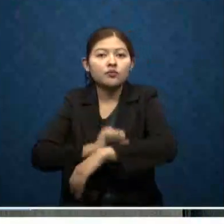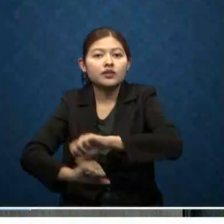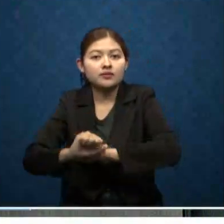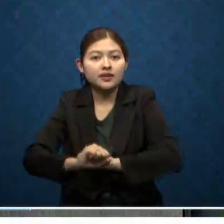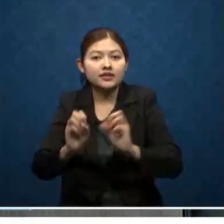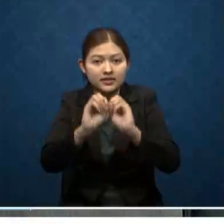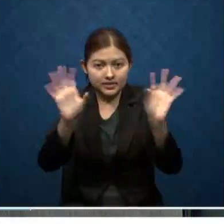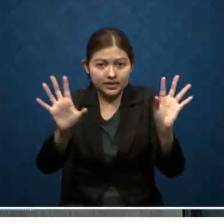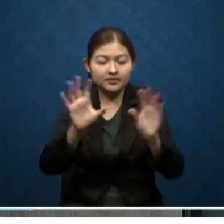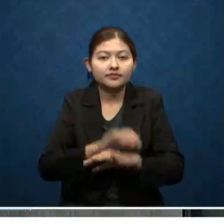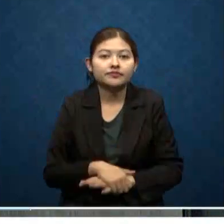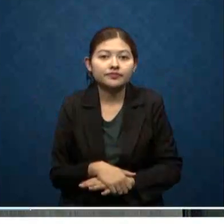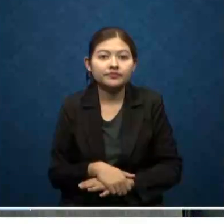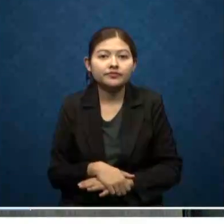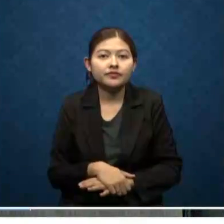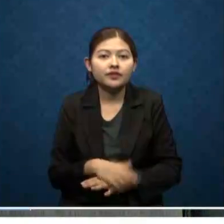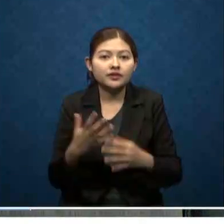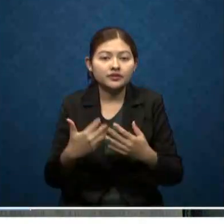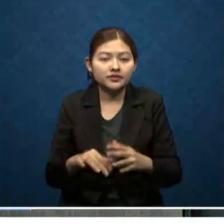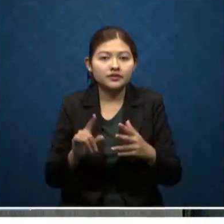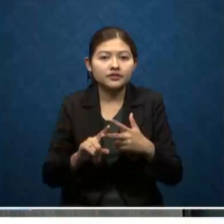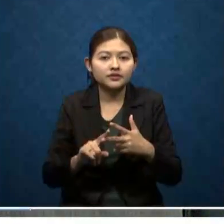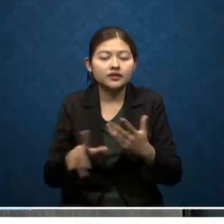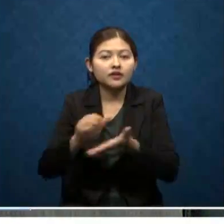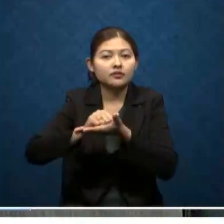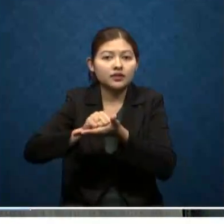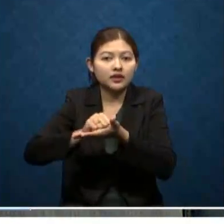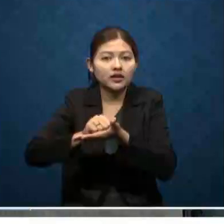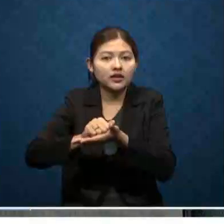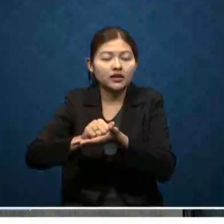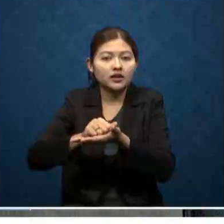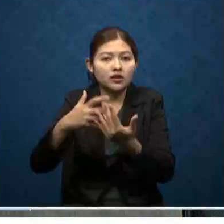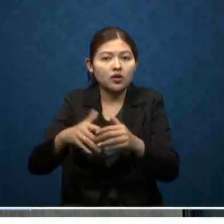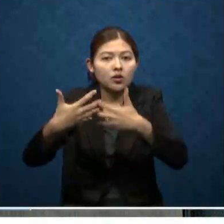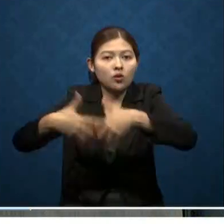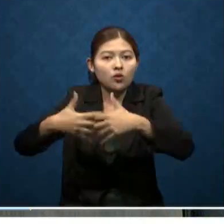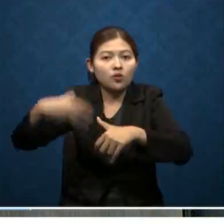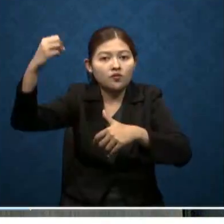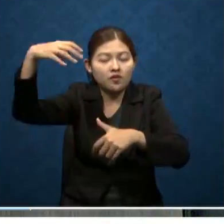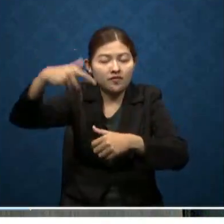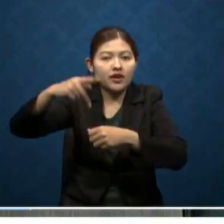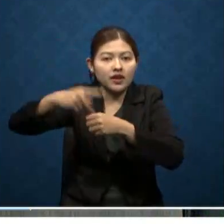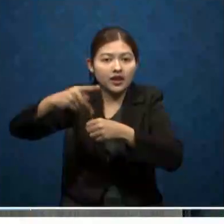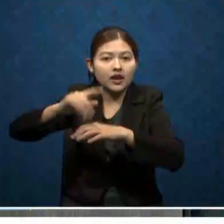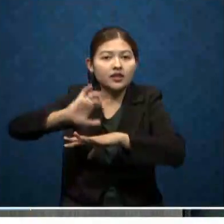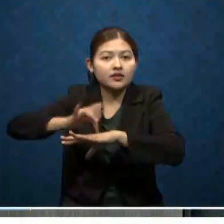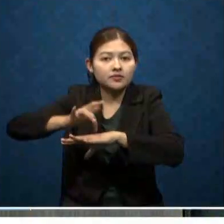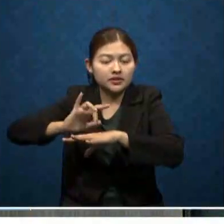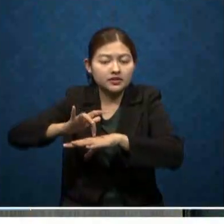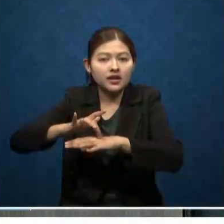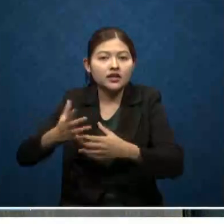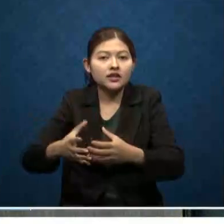ชัดเจนนะครับแล้วก็สร้าง onestop serviceนะครับของโรงไฟฟ้าและกซธรรมชาติให้เกิดขึ้นอย่างเป็น